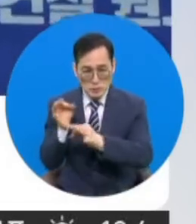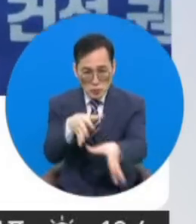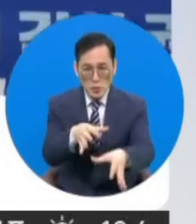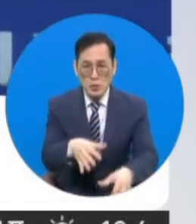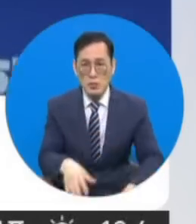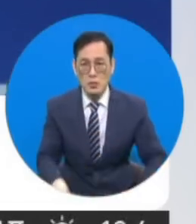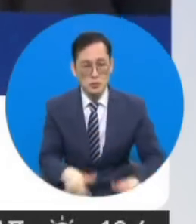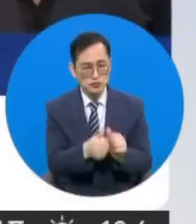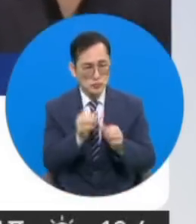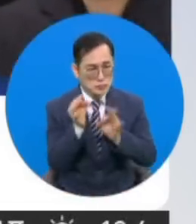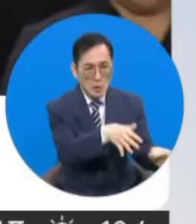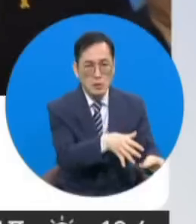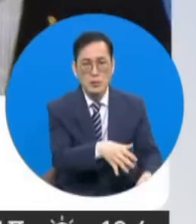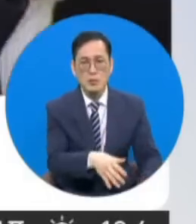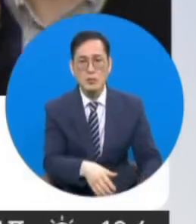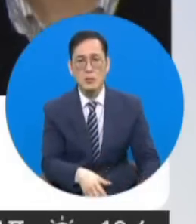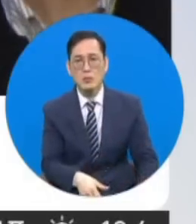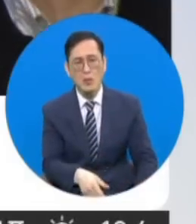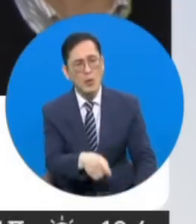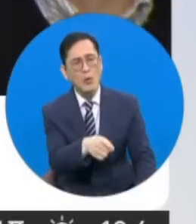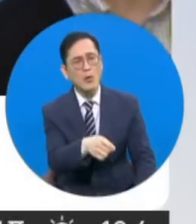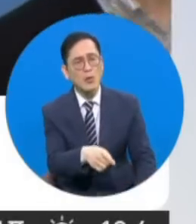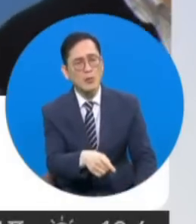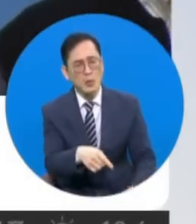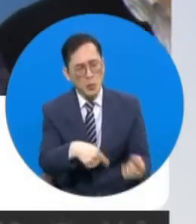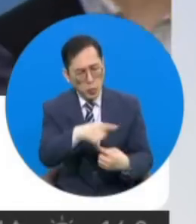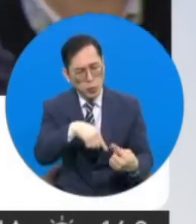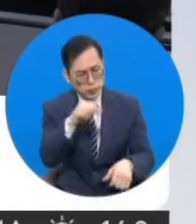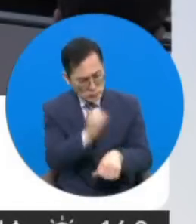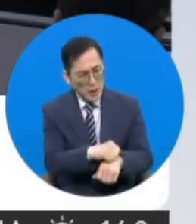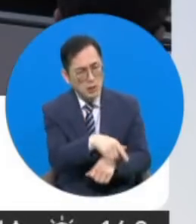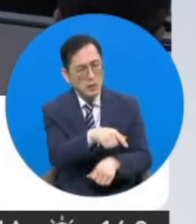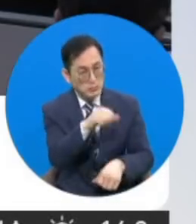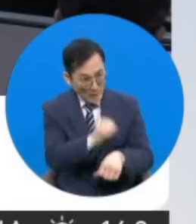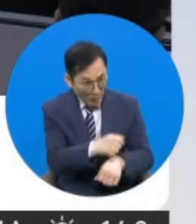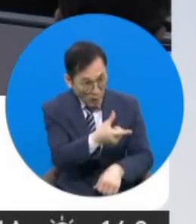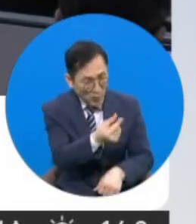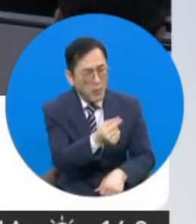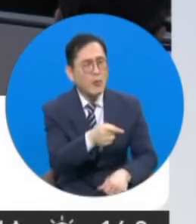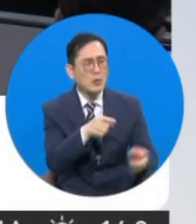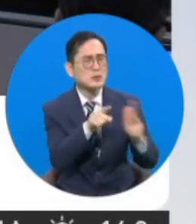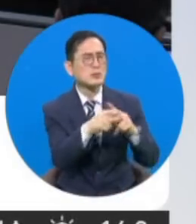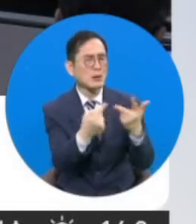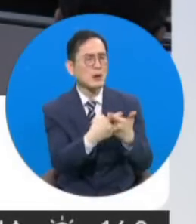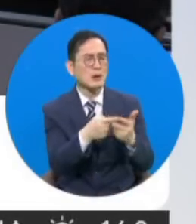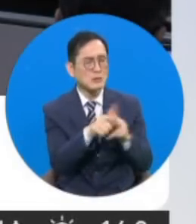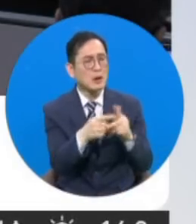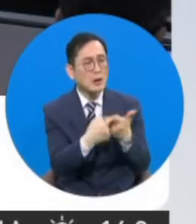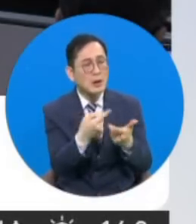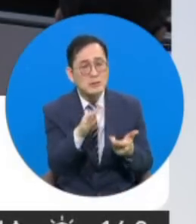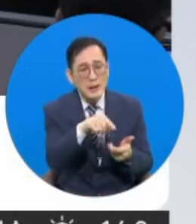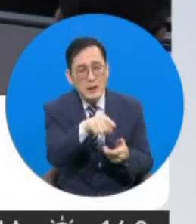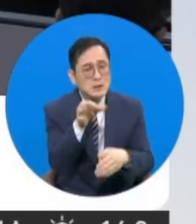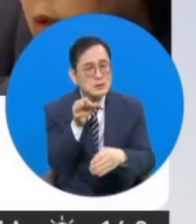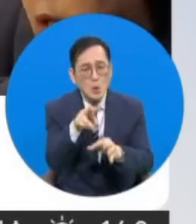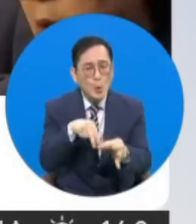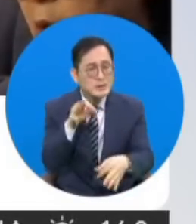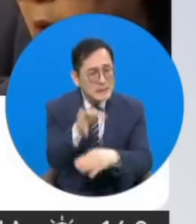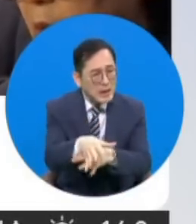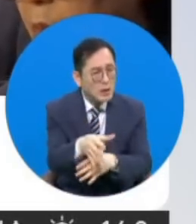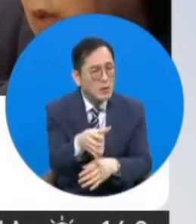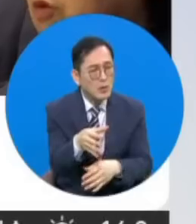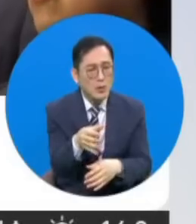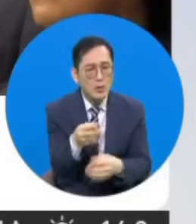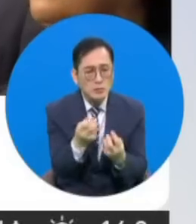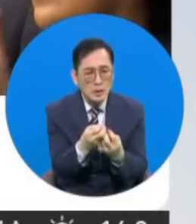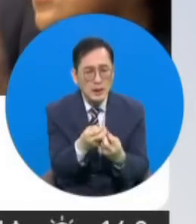거이 배짱도 좋고 다 좋아요 이런 거 다 인정할테니까 그냥 어떻게 코인을 샀고이 코인이 어떻게 흘러서